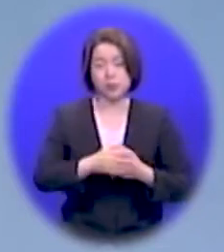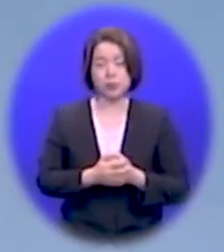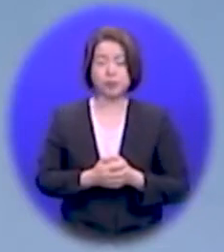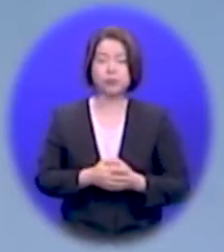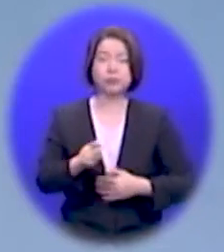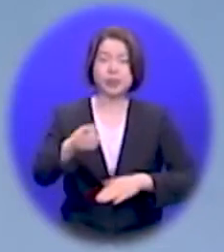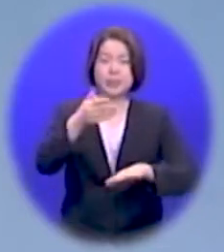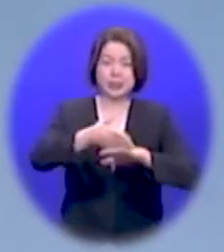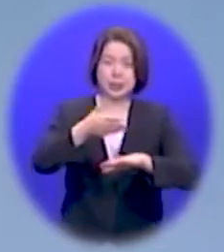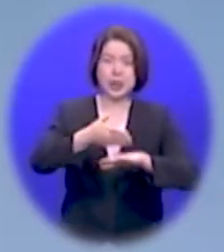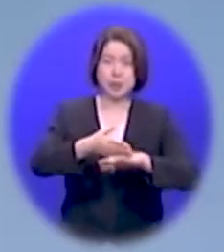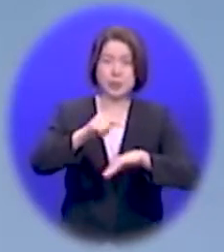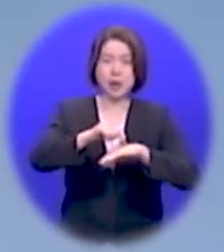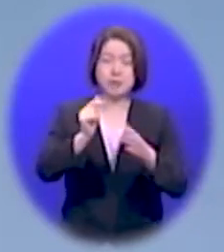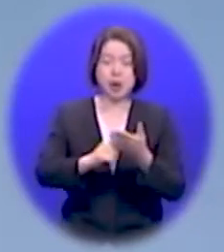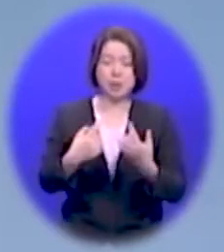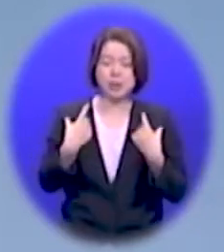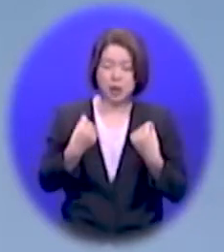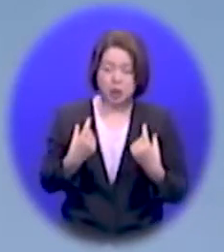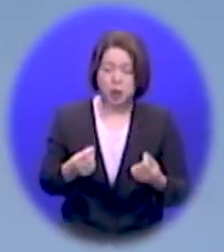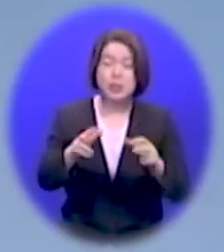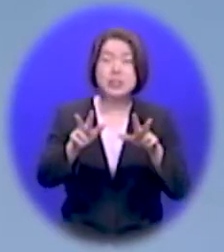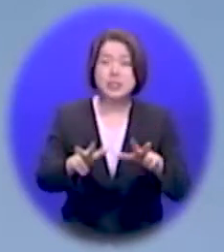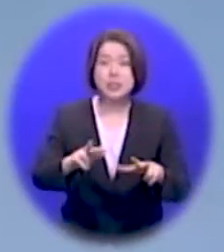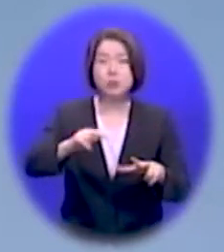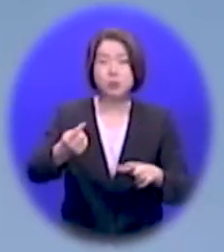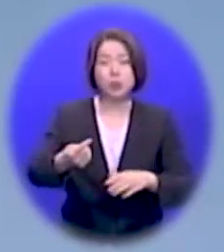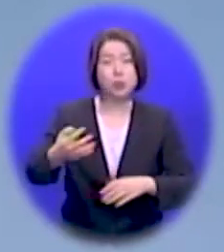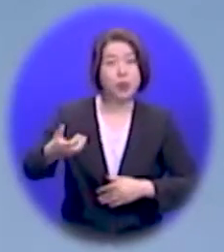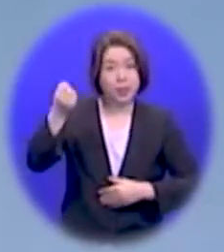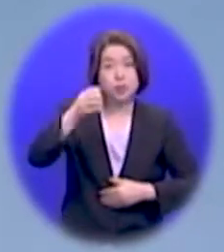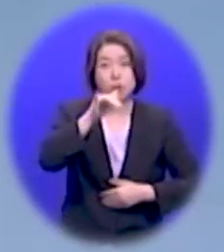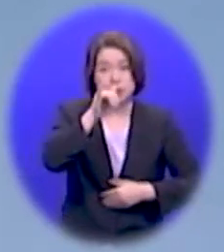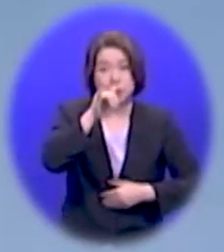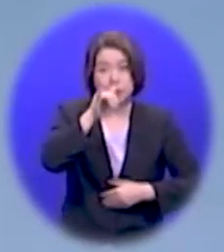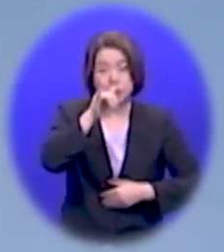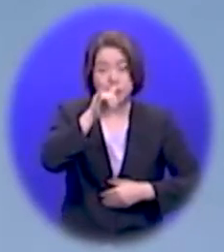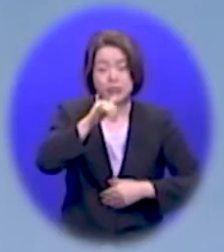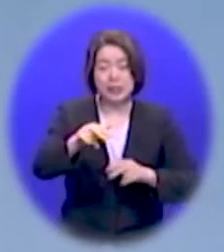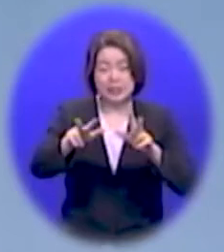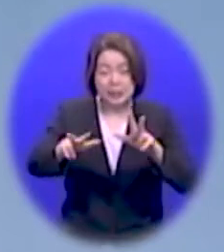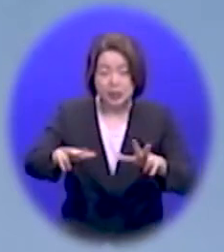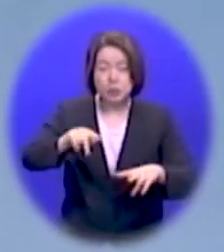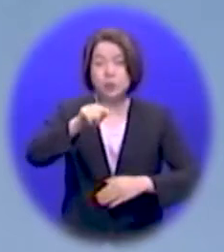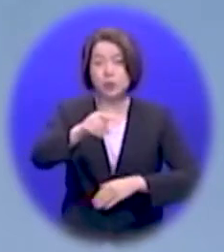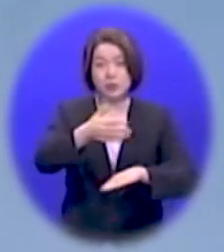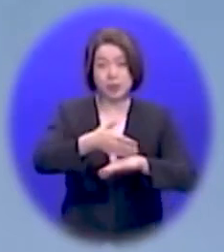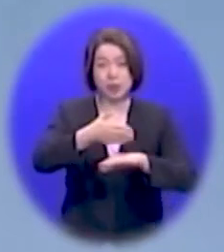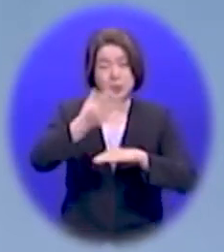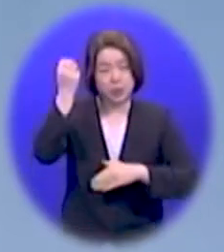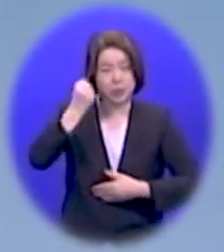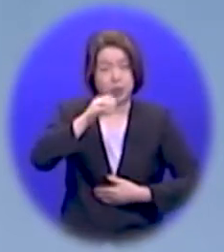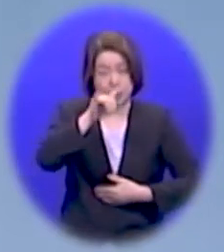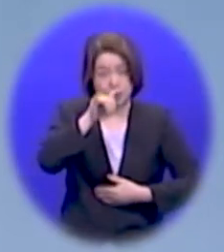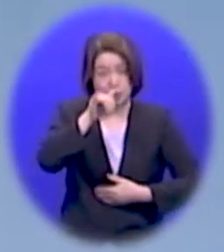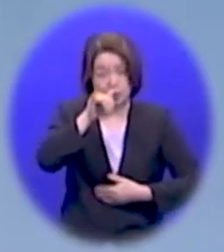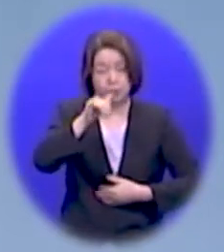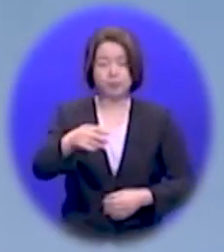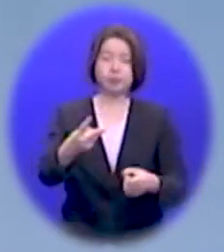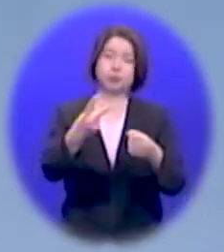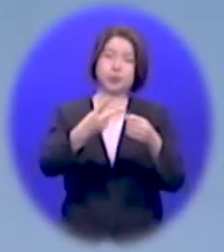여전히 너는 지금도 가지고 있느냐 지금도 그 감사를 기억하는 야 그리고 두 번째는